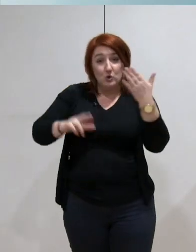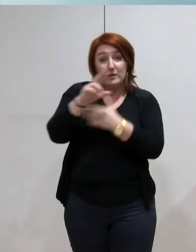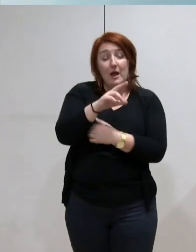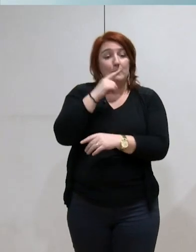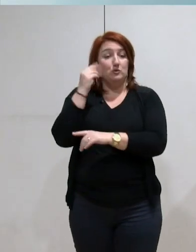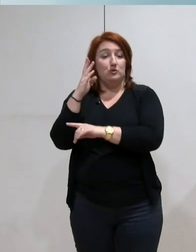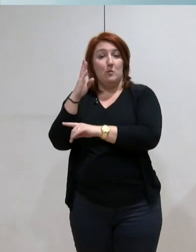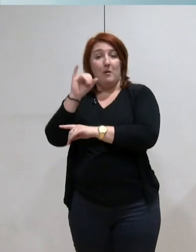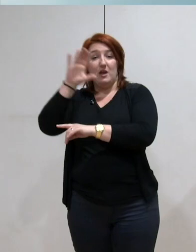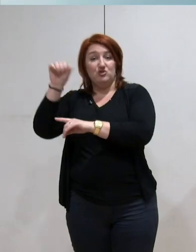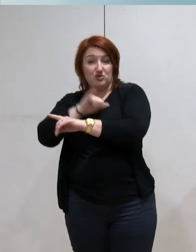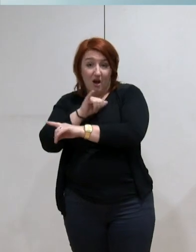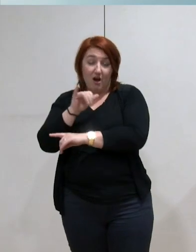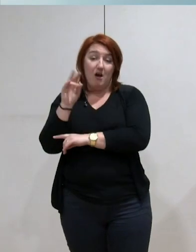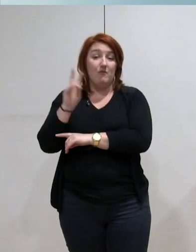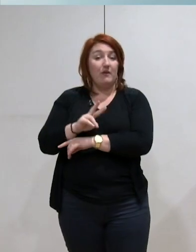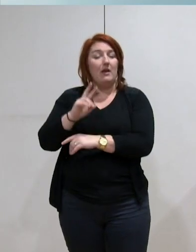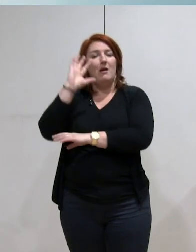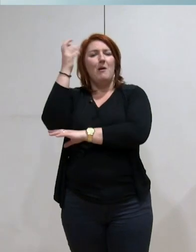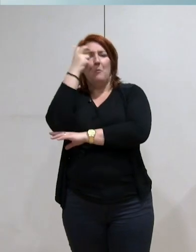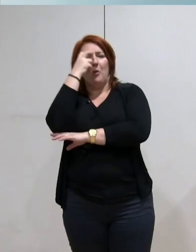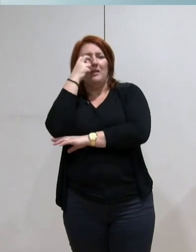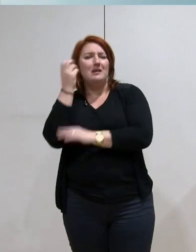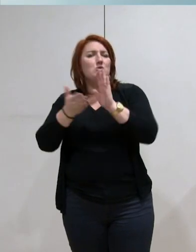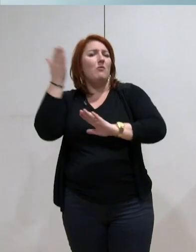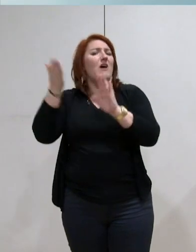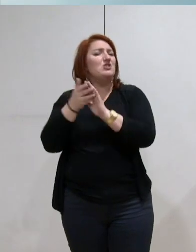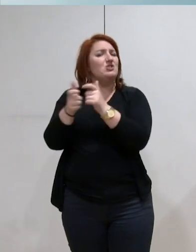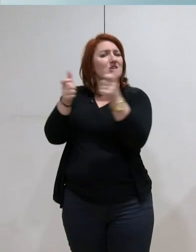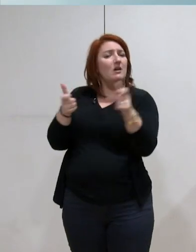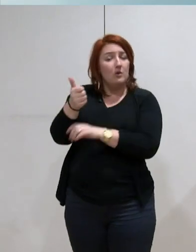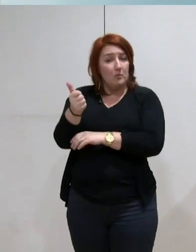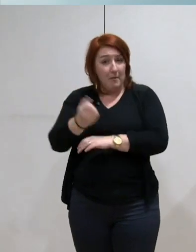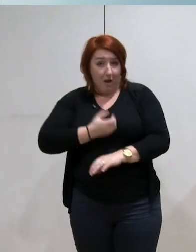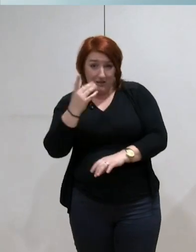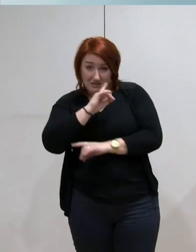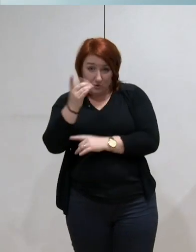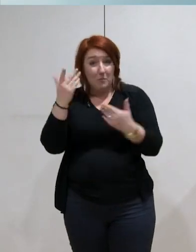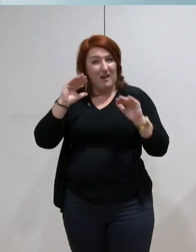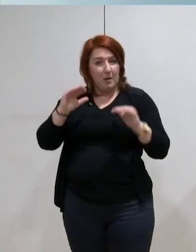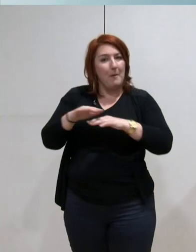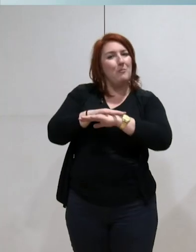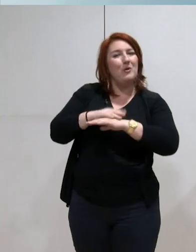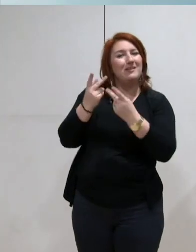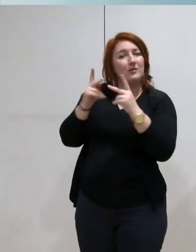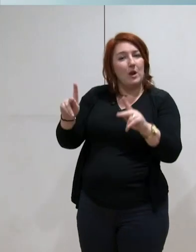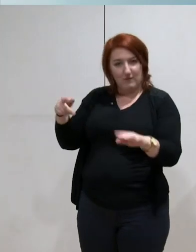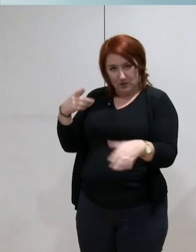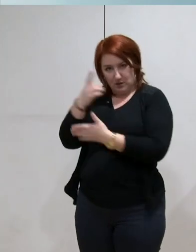n'est pas un artiste et pourtant quartier politique de la ville avec des aides de la Région des départements je vous